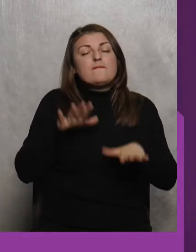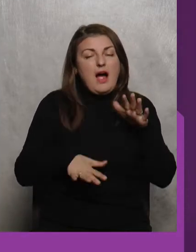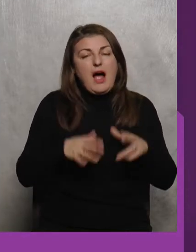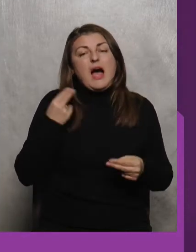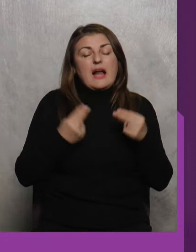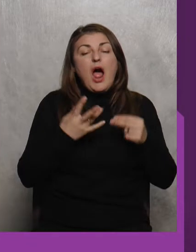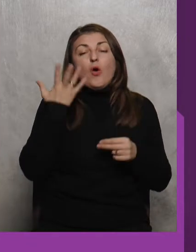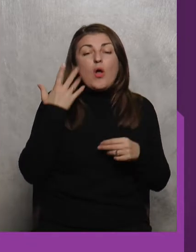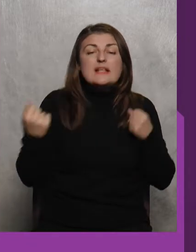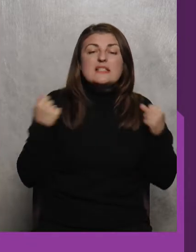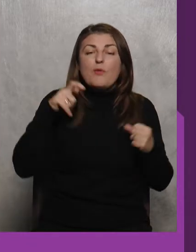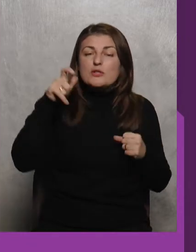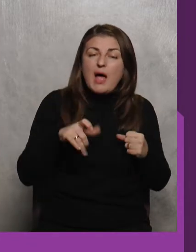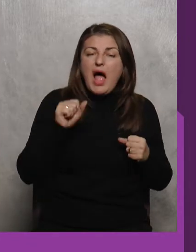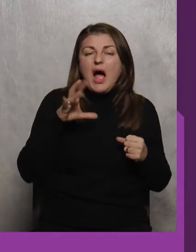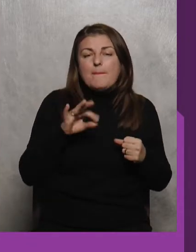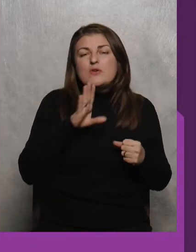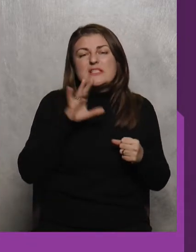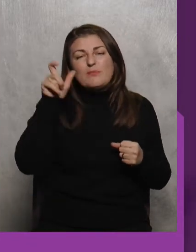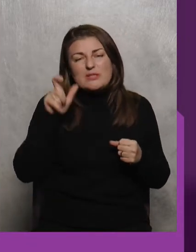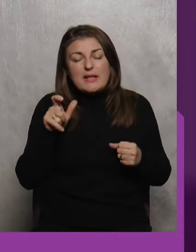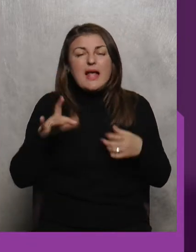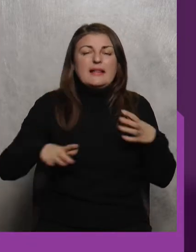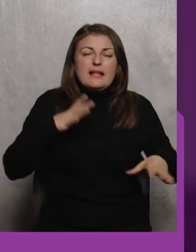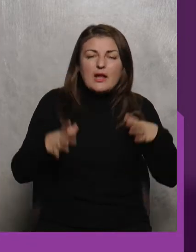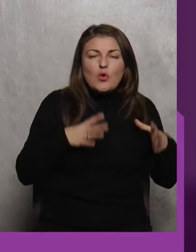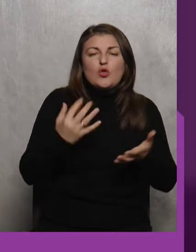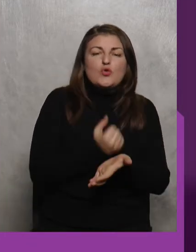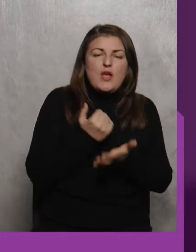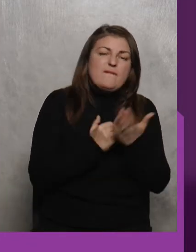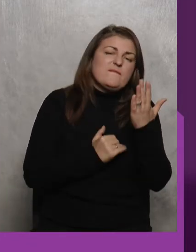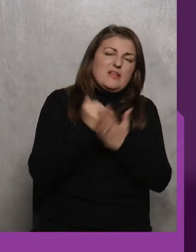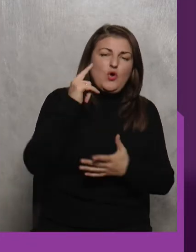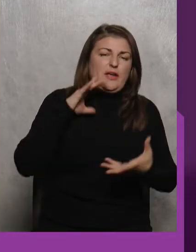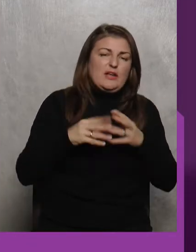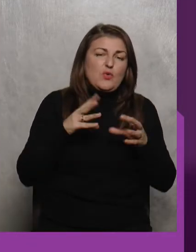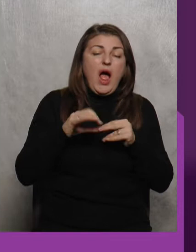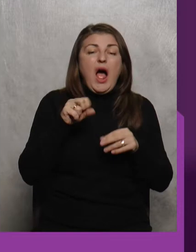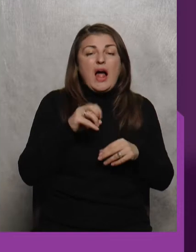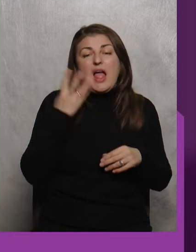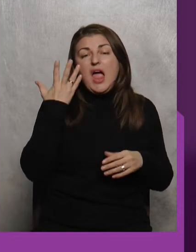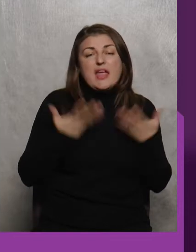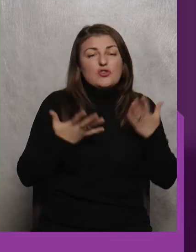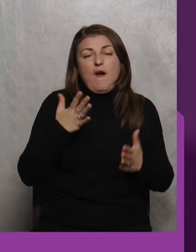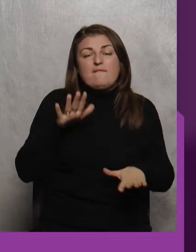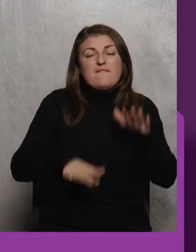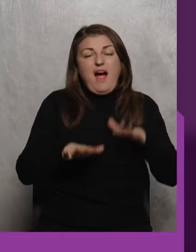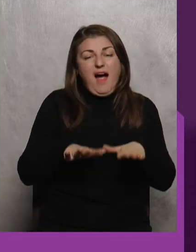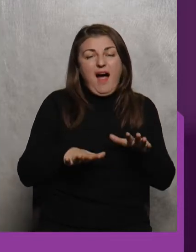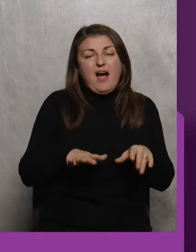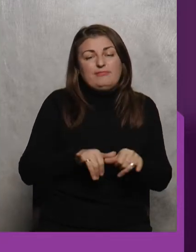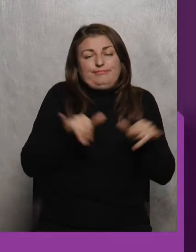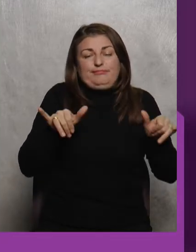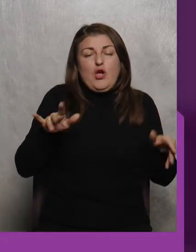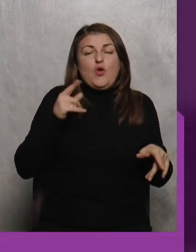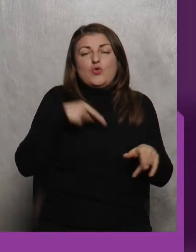Грає вага, коли спортсмен або спортсменка тренується і досягає високих результатів. Але якщо вага набрана тільки